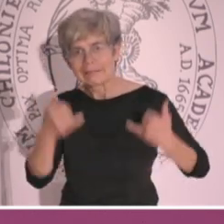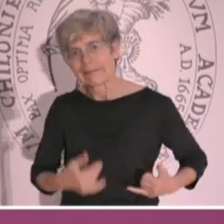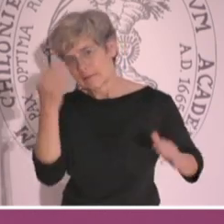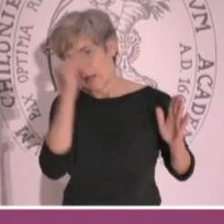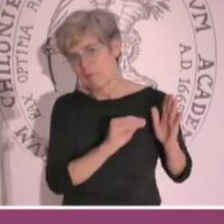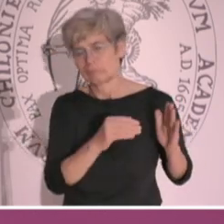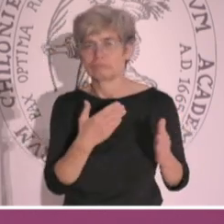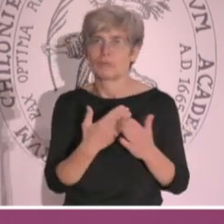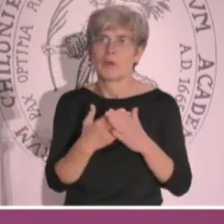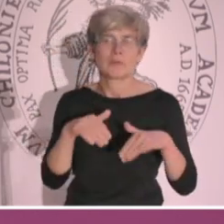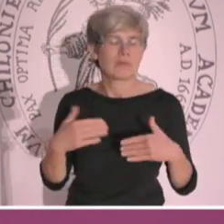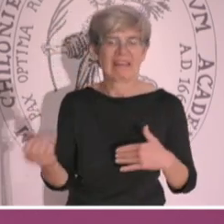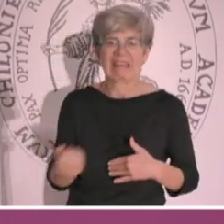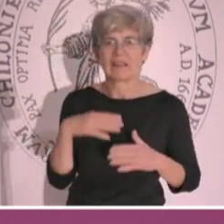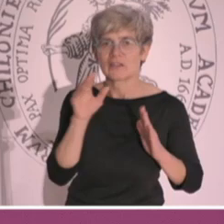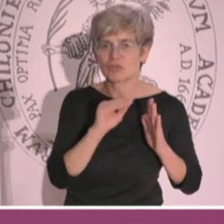kreatives Schreiben,